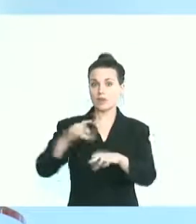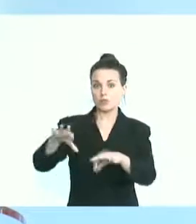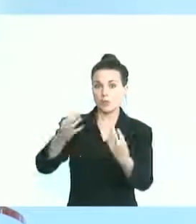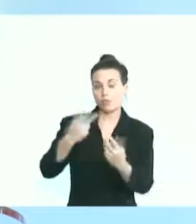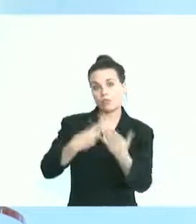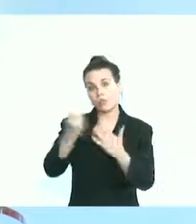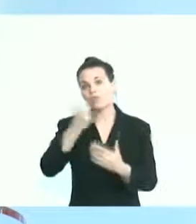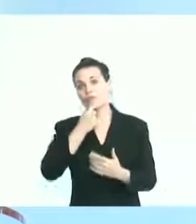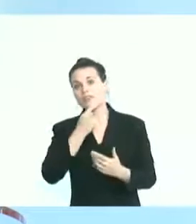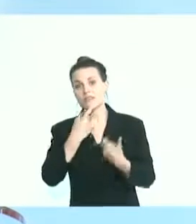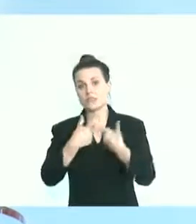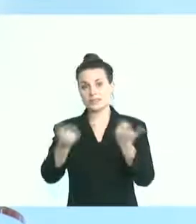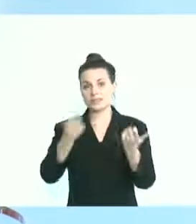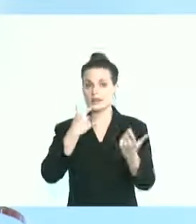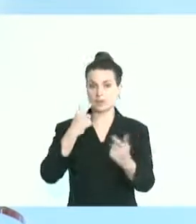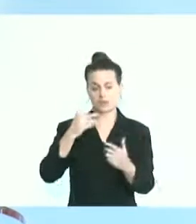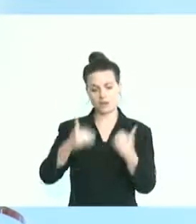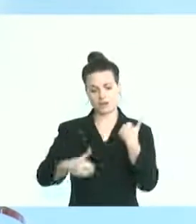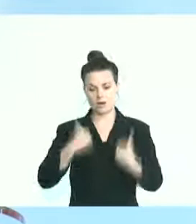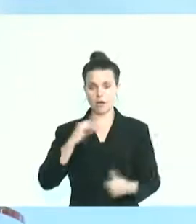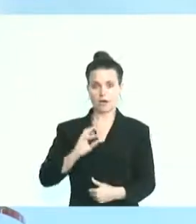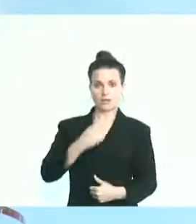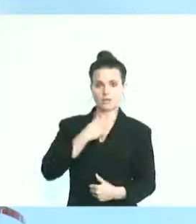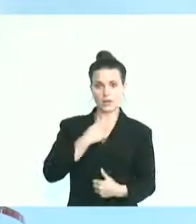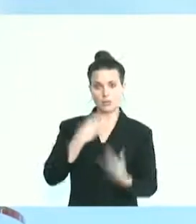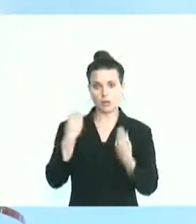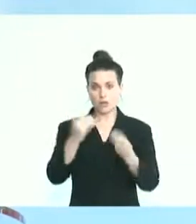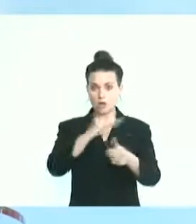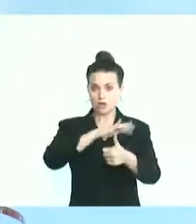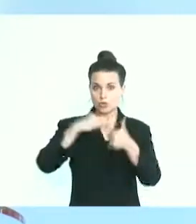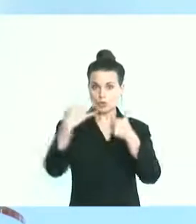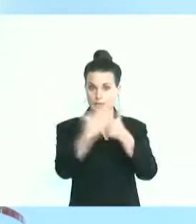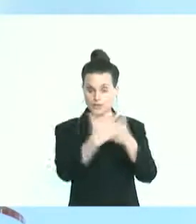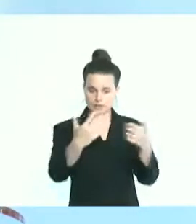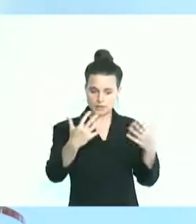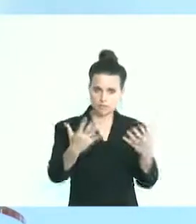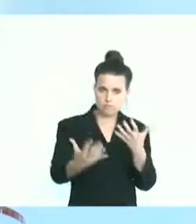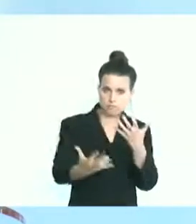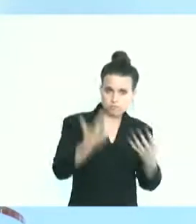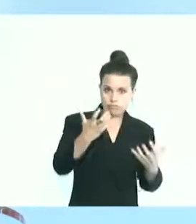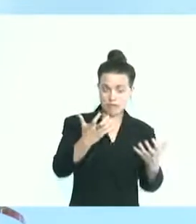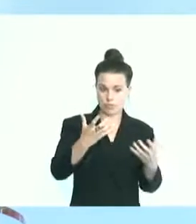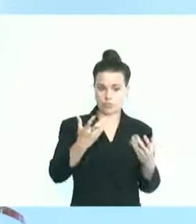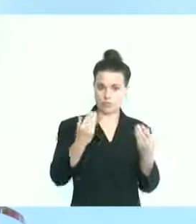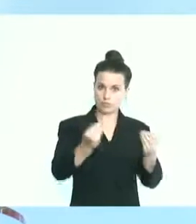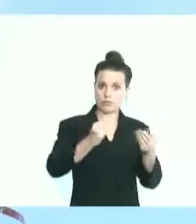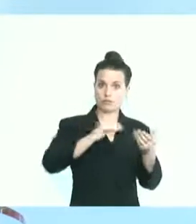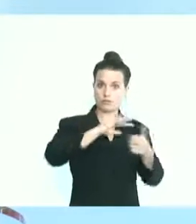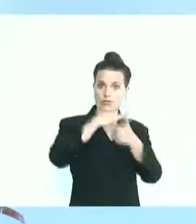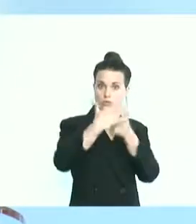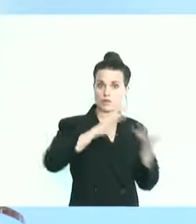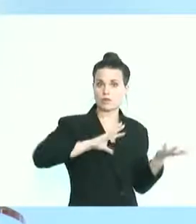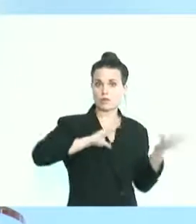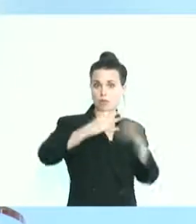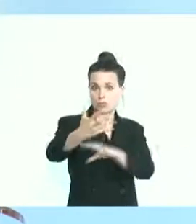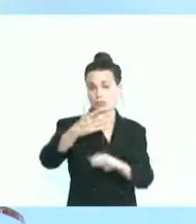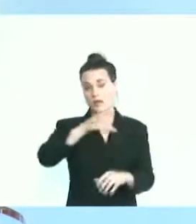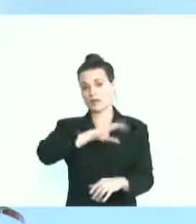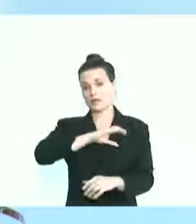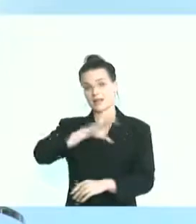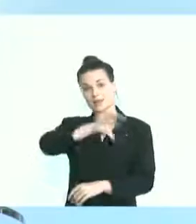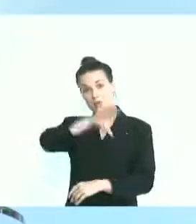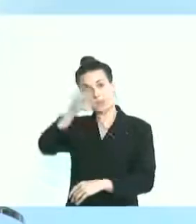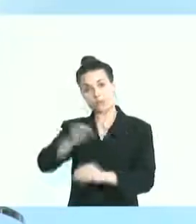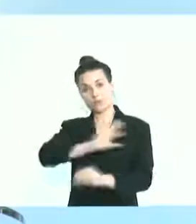les enjeux du handicap au cœur de la cité et qui fait progresser toute la société pour une société pleinement inclusive. Je vous